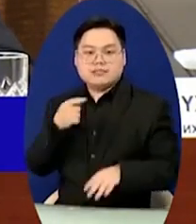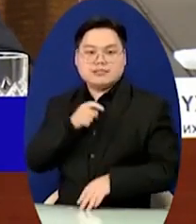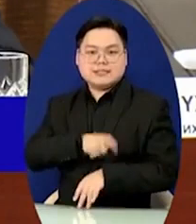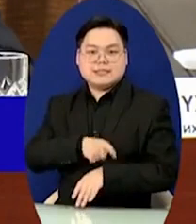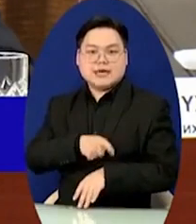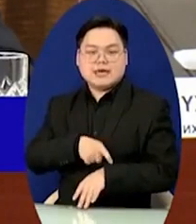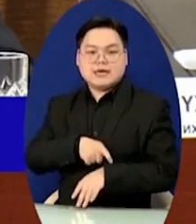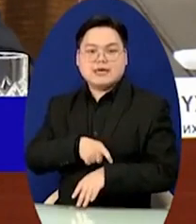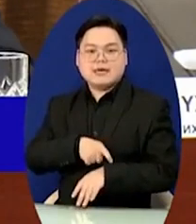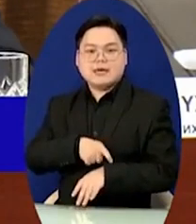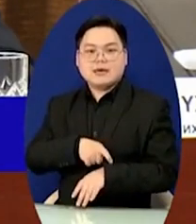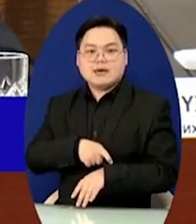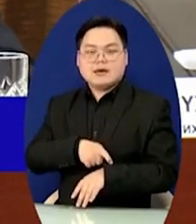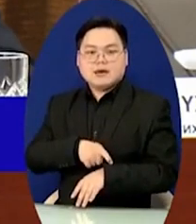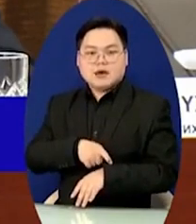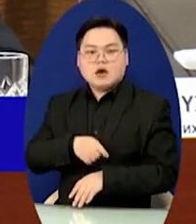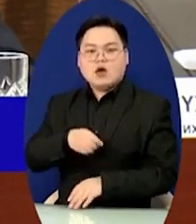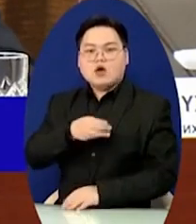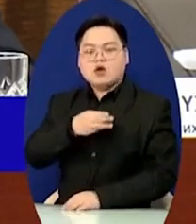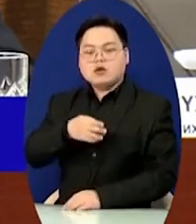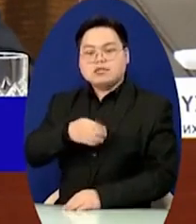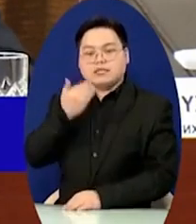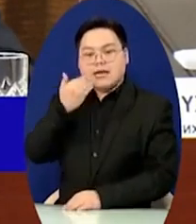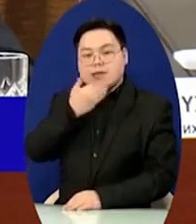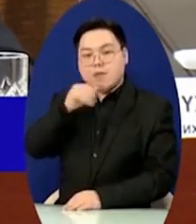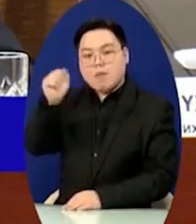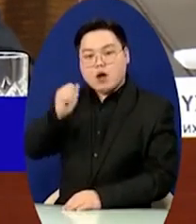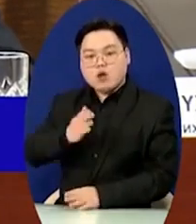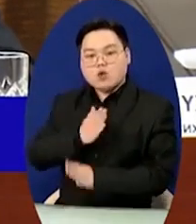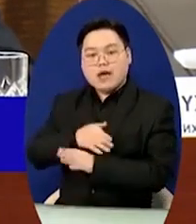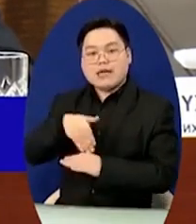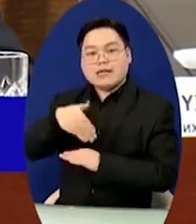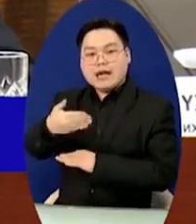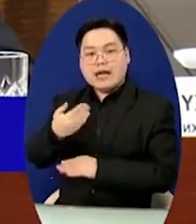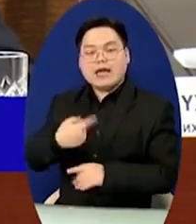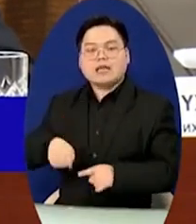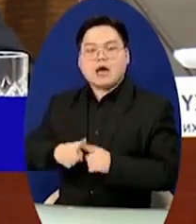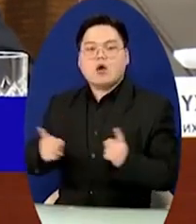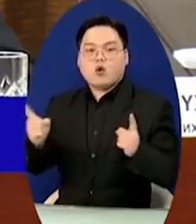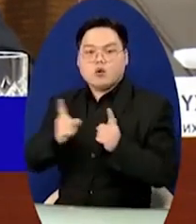ирэх туул ажилд эргэж уулзъя. Баярлалаа.